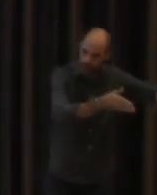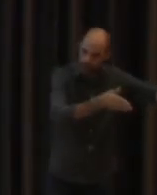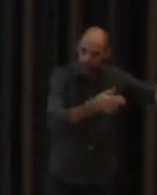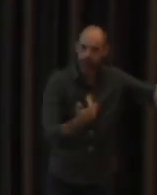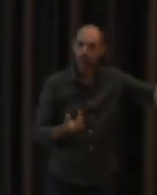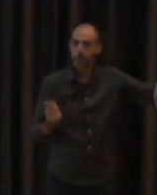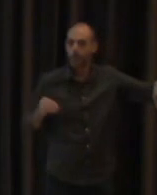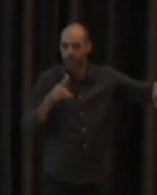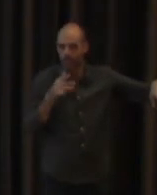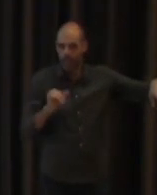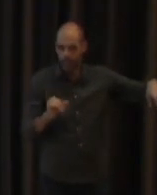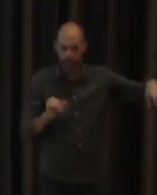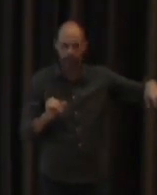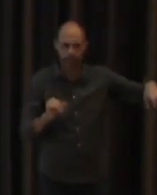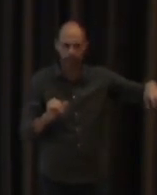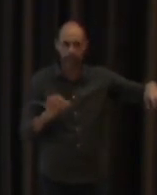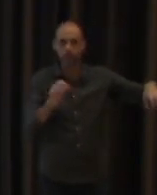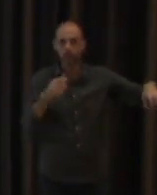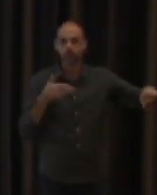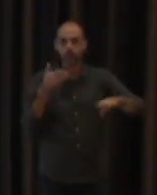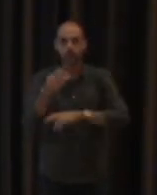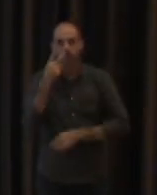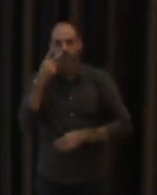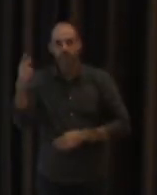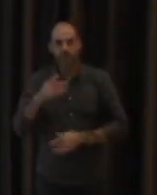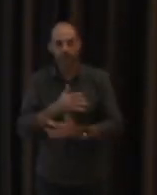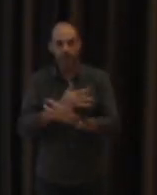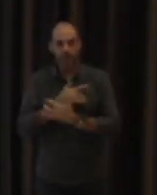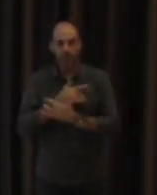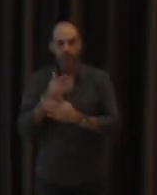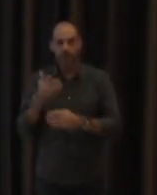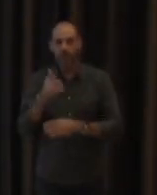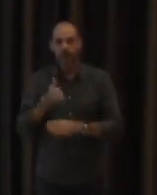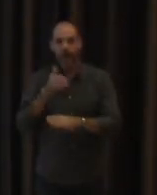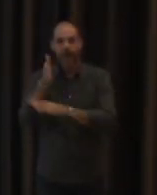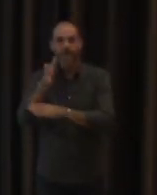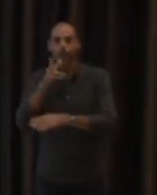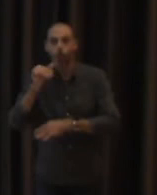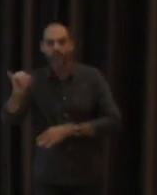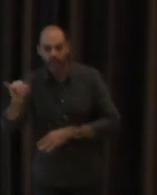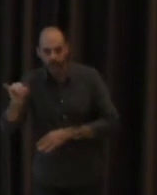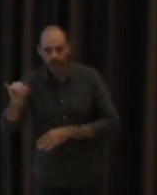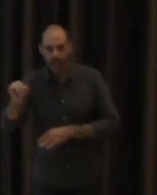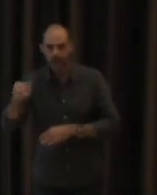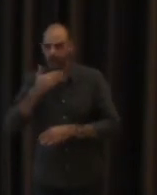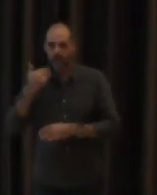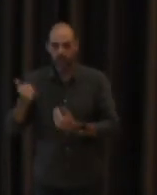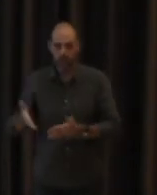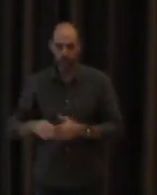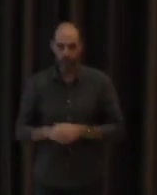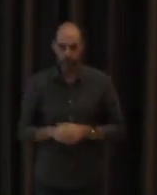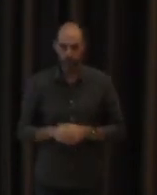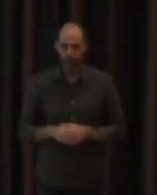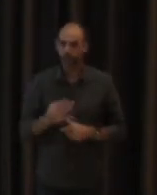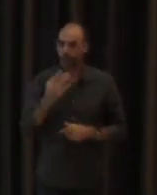i. O, si voleu visitar la Maria, aneu-hi a primera hora de la tarda. El lloc on hi ha la Maria no és ni el meu ni el teu. Si